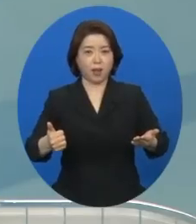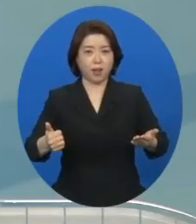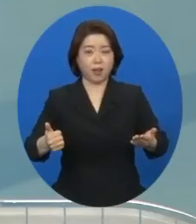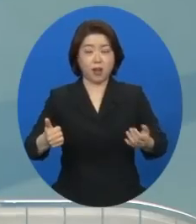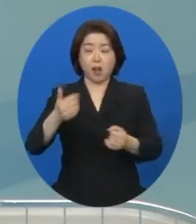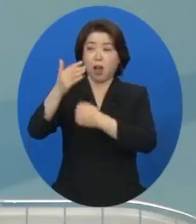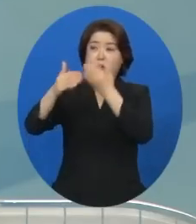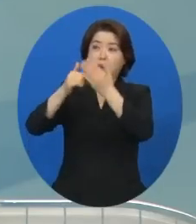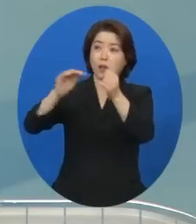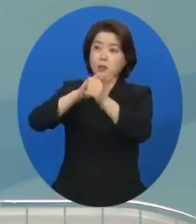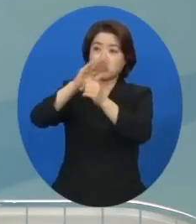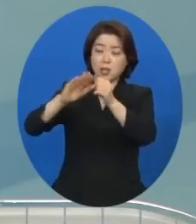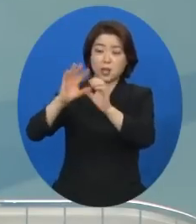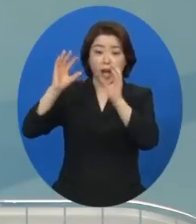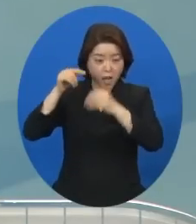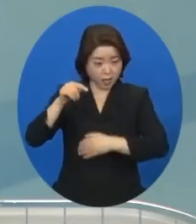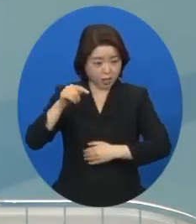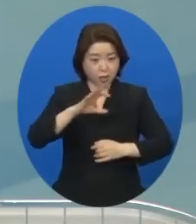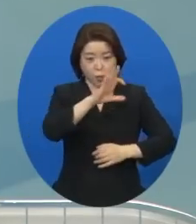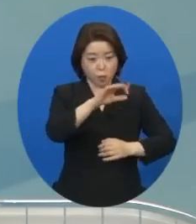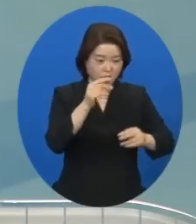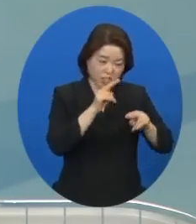아이가 화장실에서 우는 거 아니야.